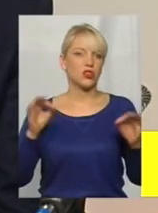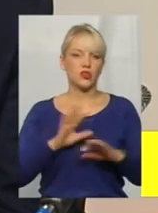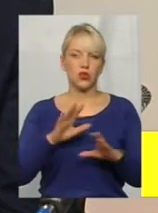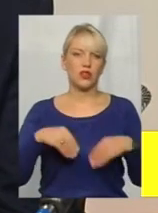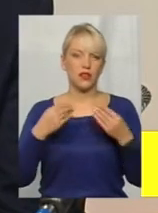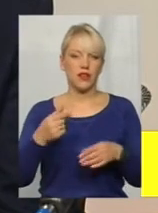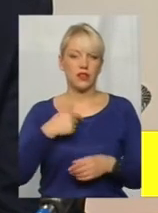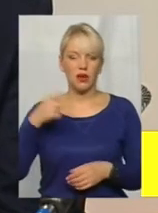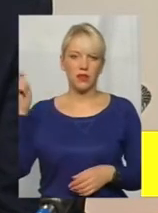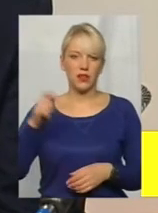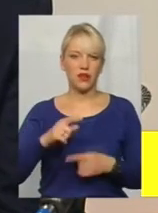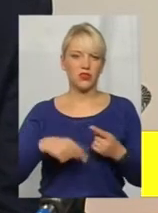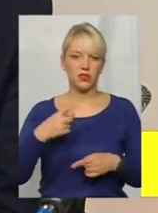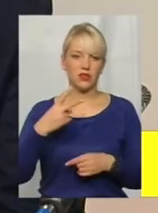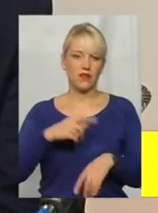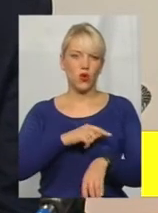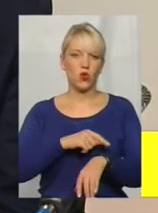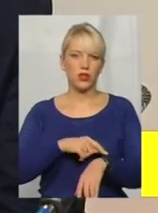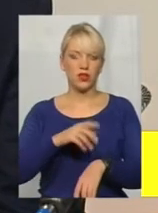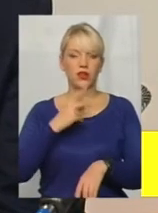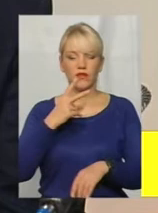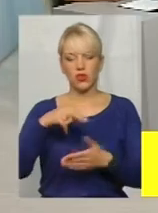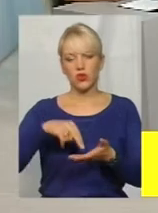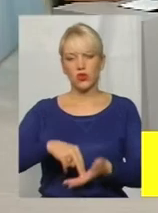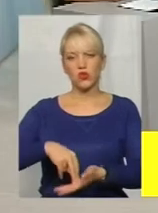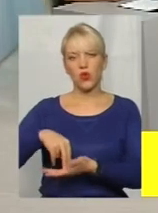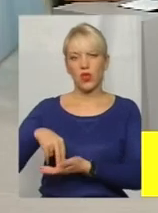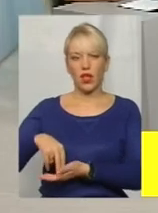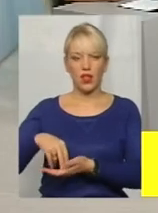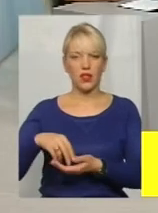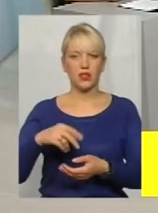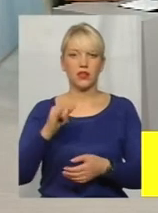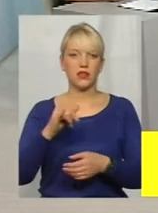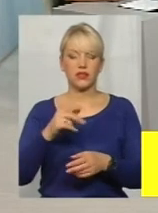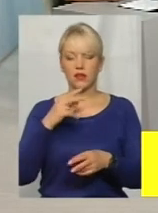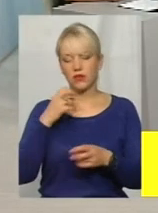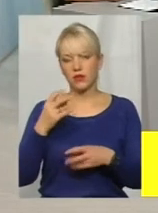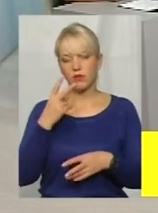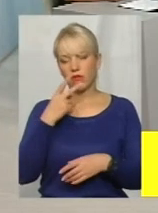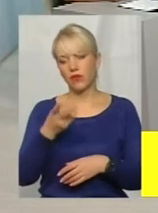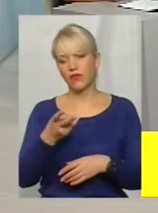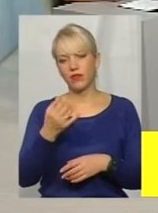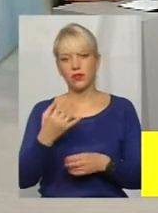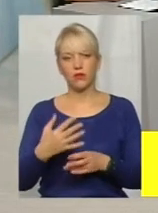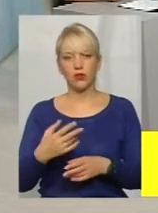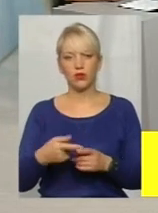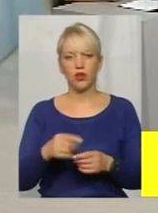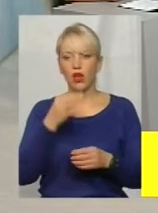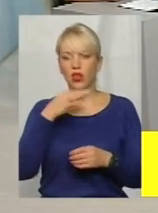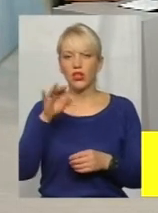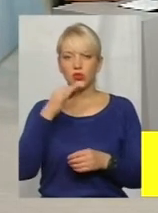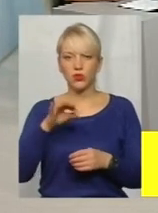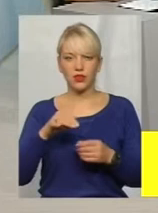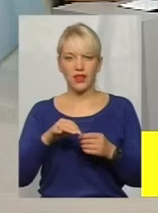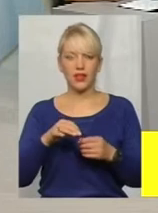півгодини, ми стояли збоку, вузили, ще мочки ті, що вони взяли в складі.